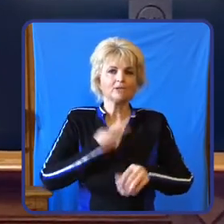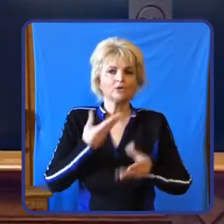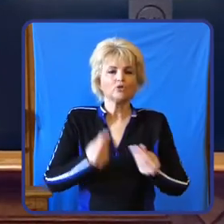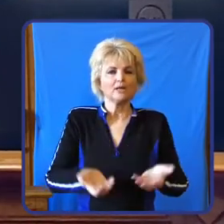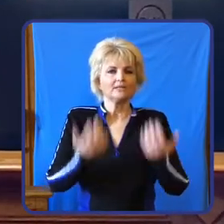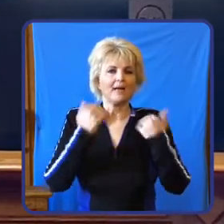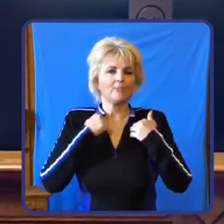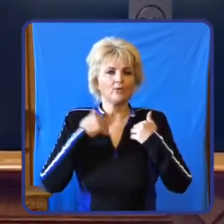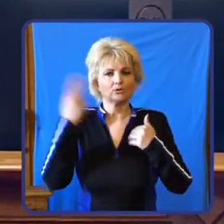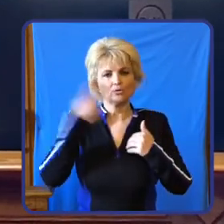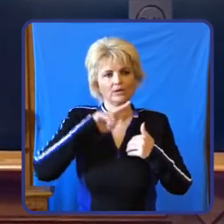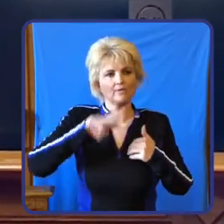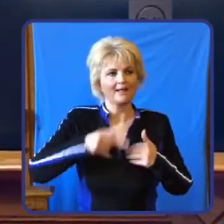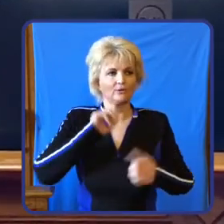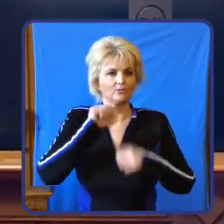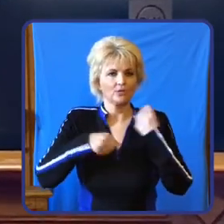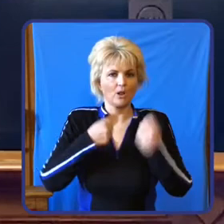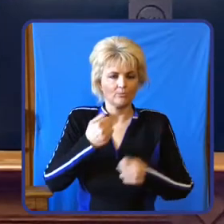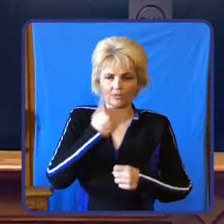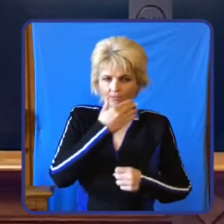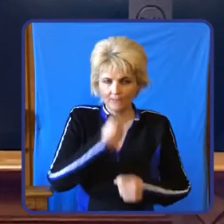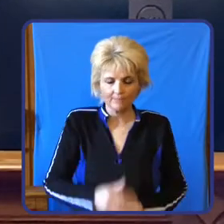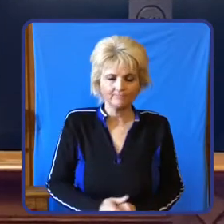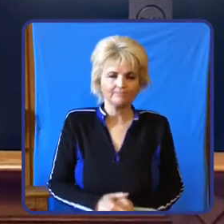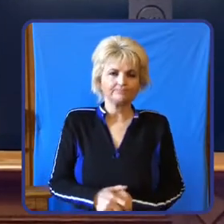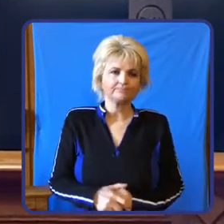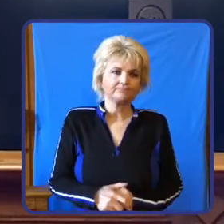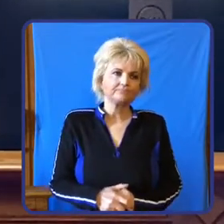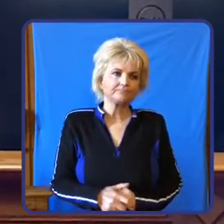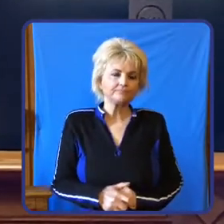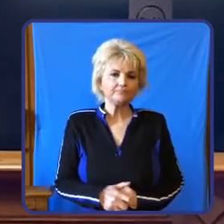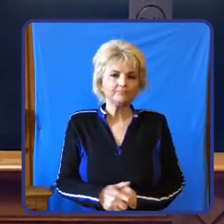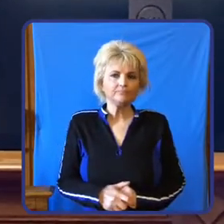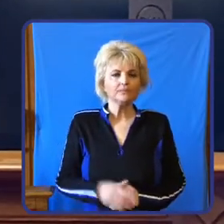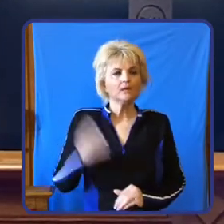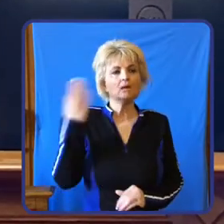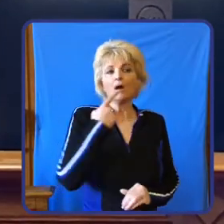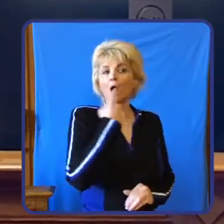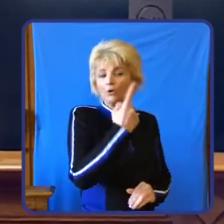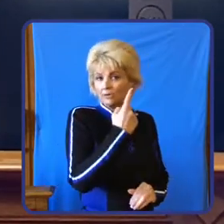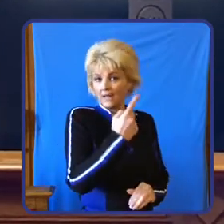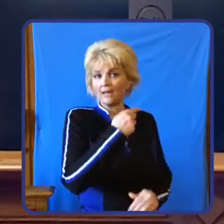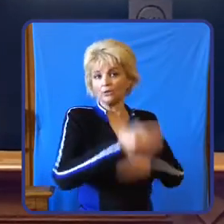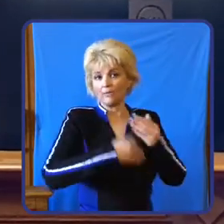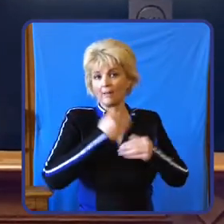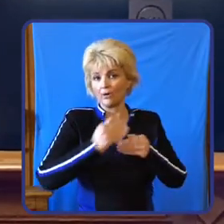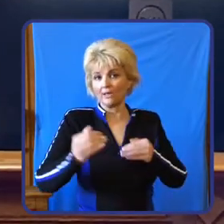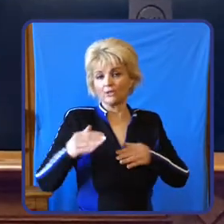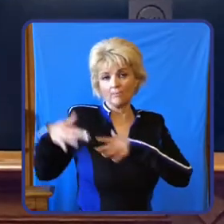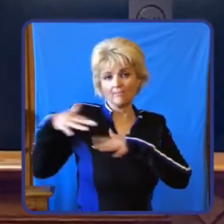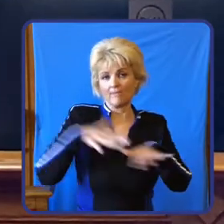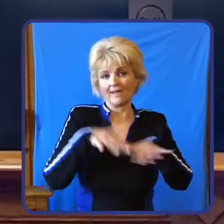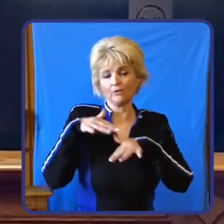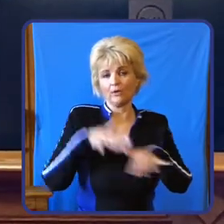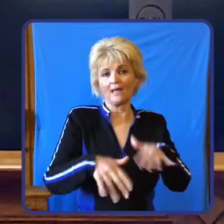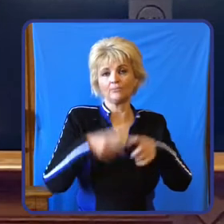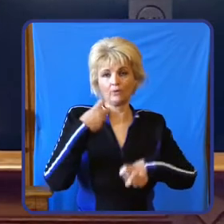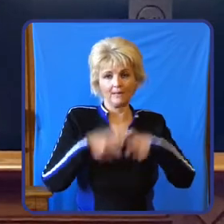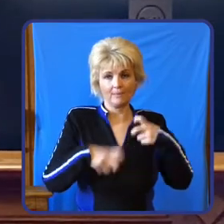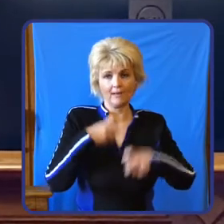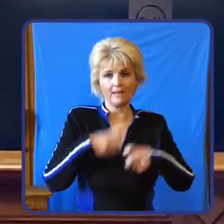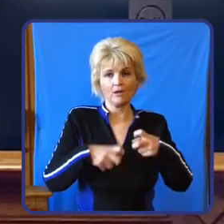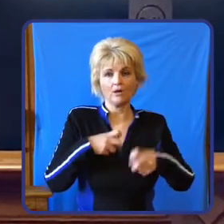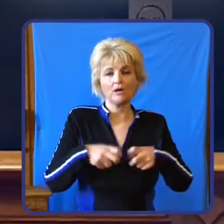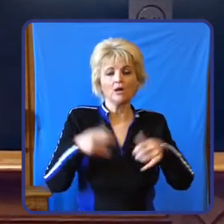a kultúraváltó mozgalmunkat. Köszönöm szépen nekik. Ha önnek továbbra is a bevándorlással van problémája, akkor